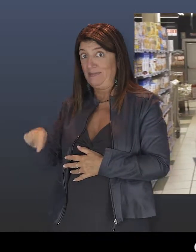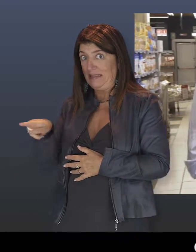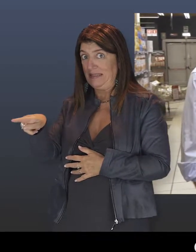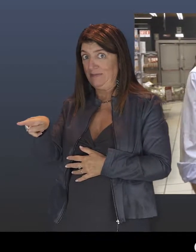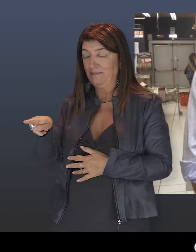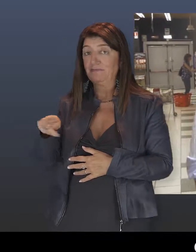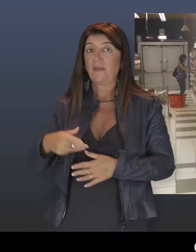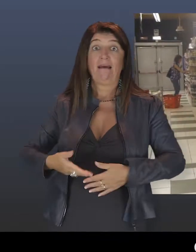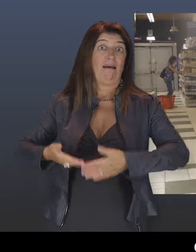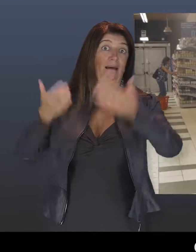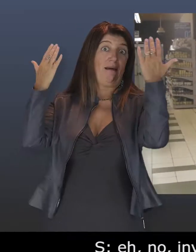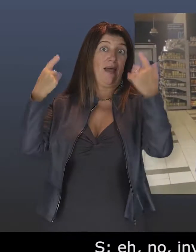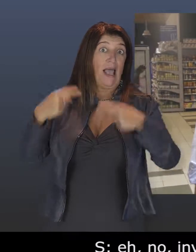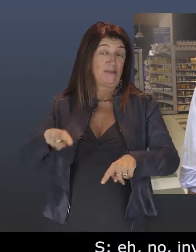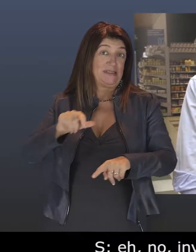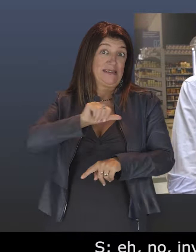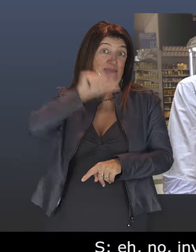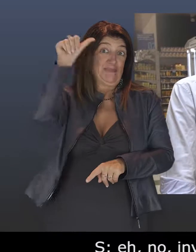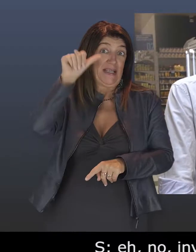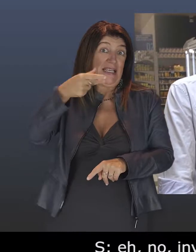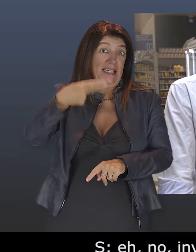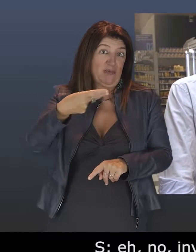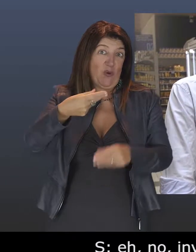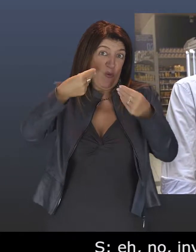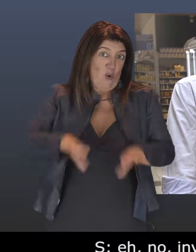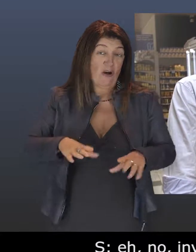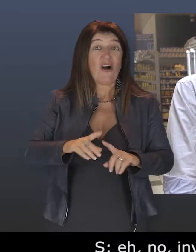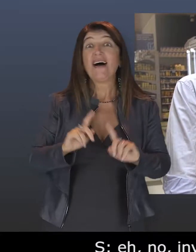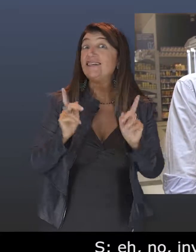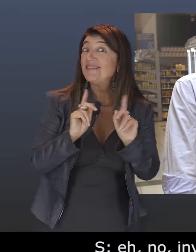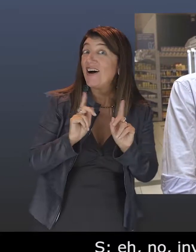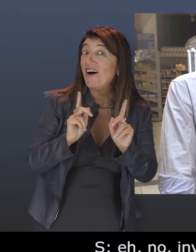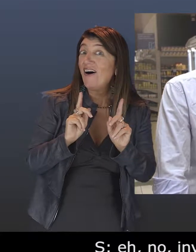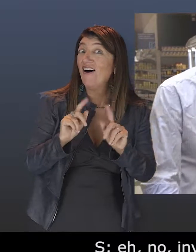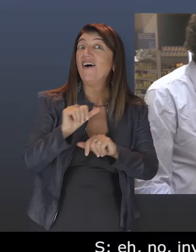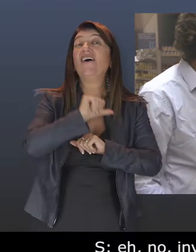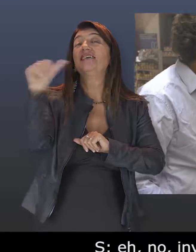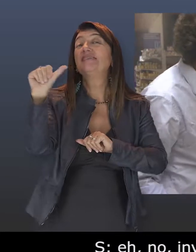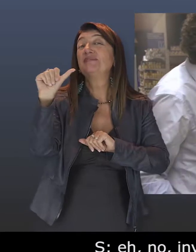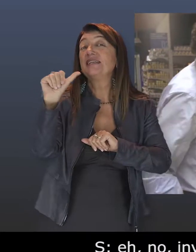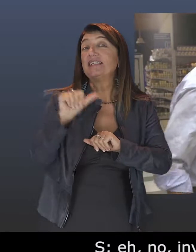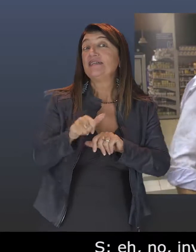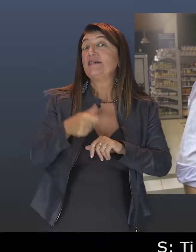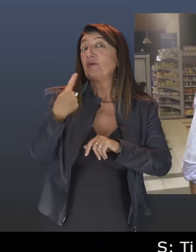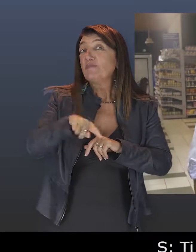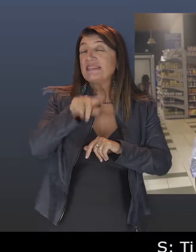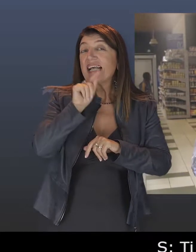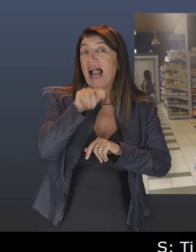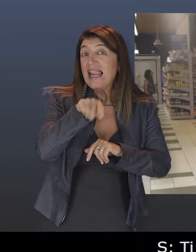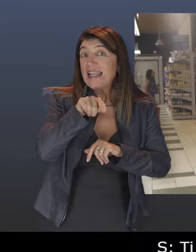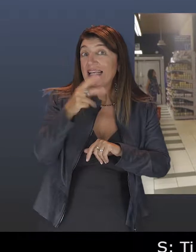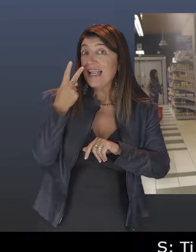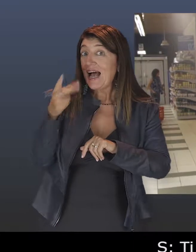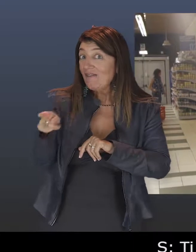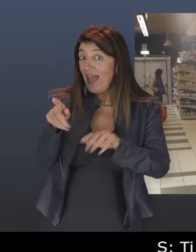Qua speriamo che il primo ingrediente sia l'uovo. No, invece qui quello che conta è la gallina. Vedi il codice sulle uova? Ti dice come